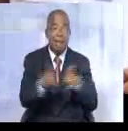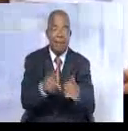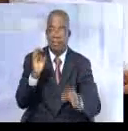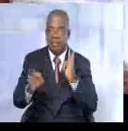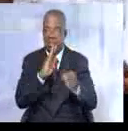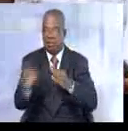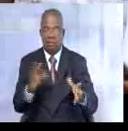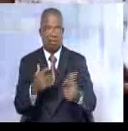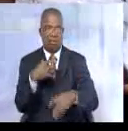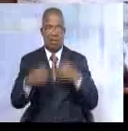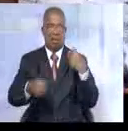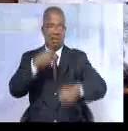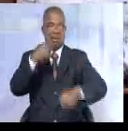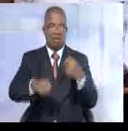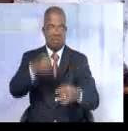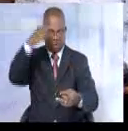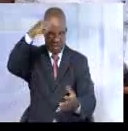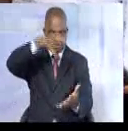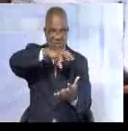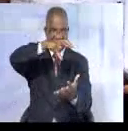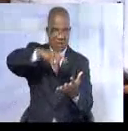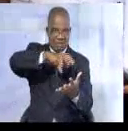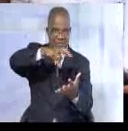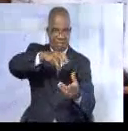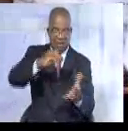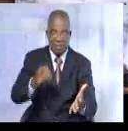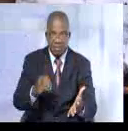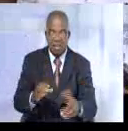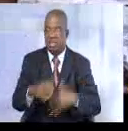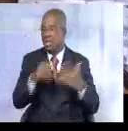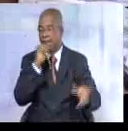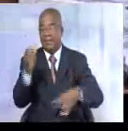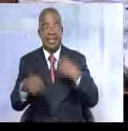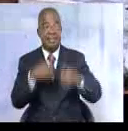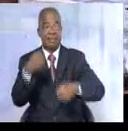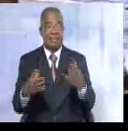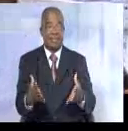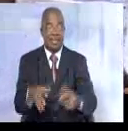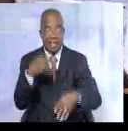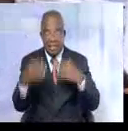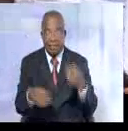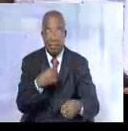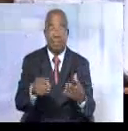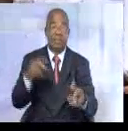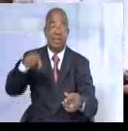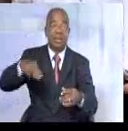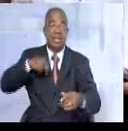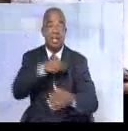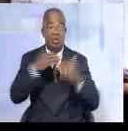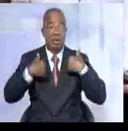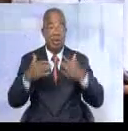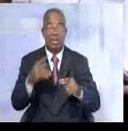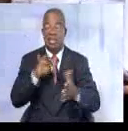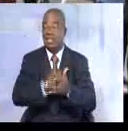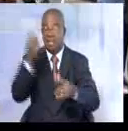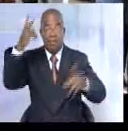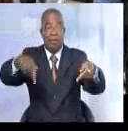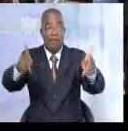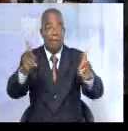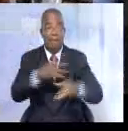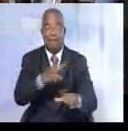a signalées. Il faut que la population comprenne que les difficultés donc rencontrées, c'est pour permettre la réalisation donc rapide donc